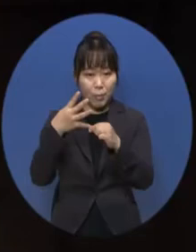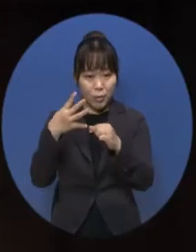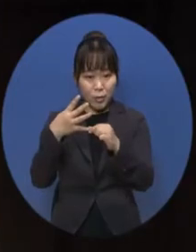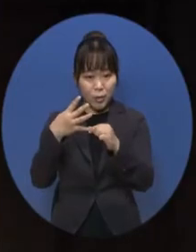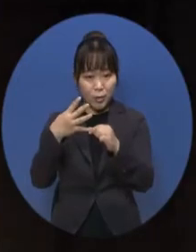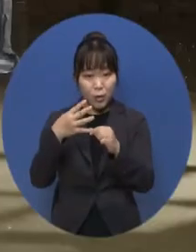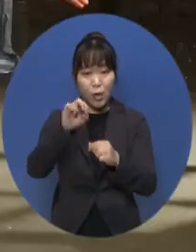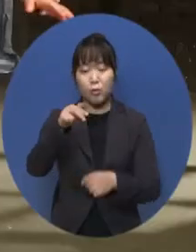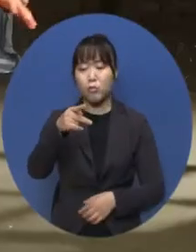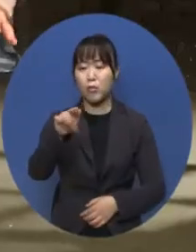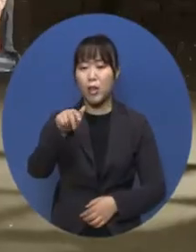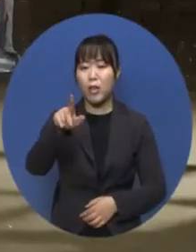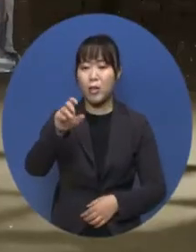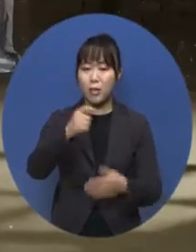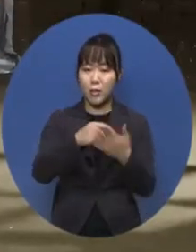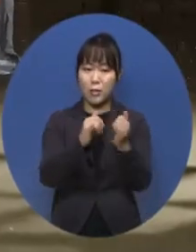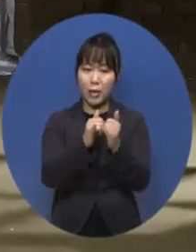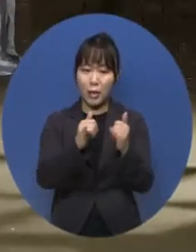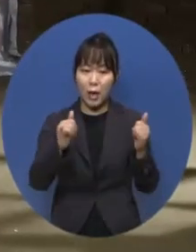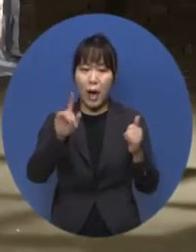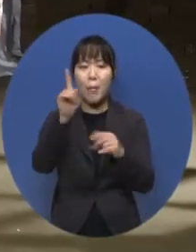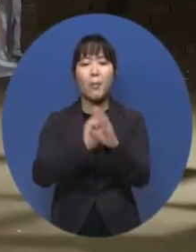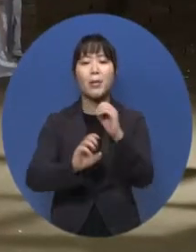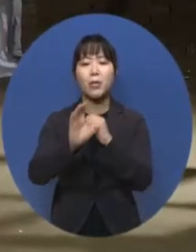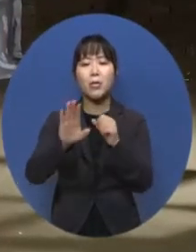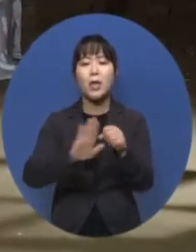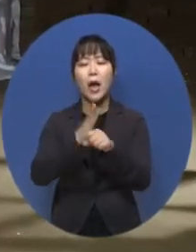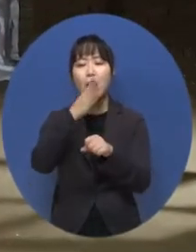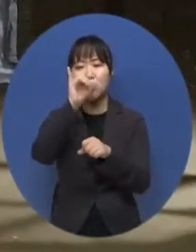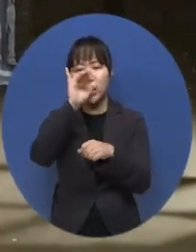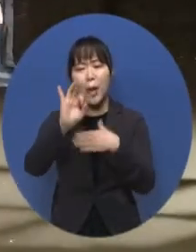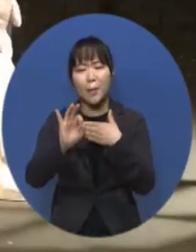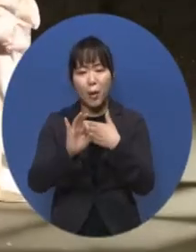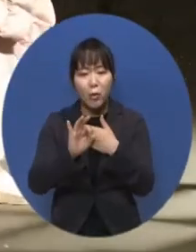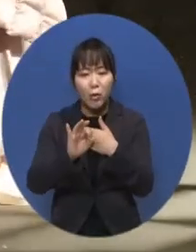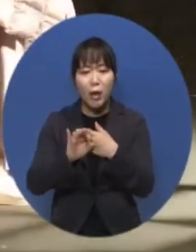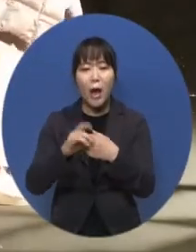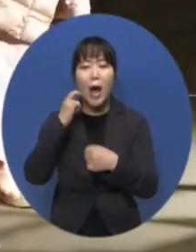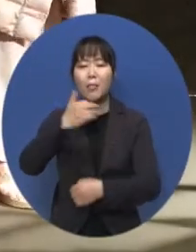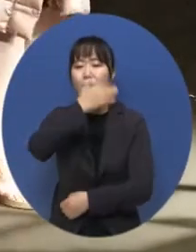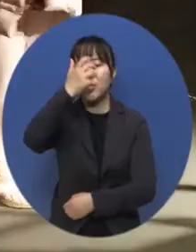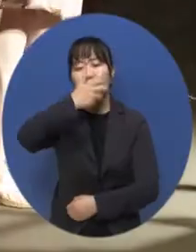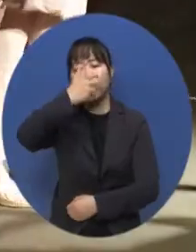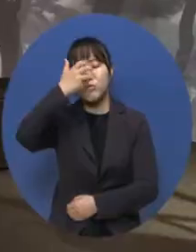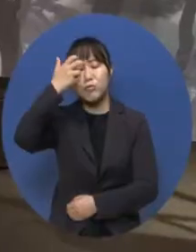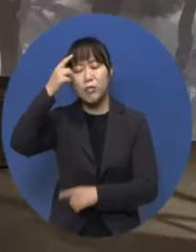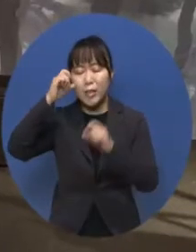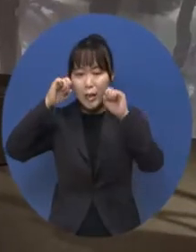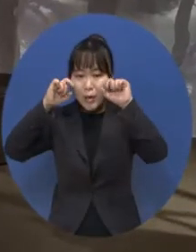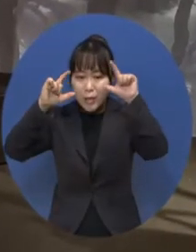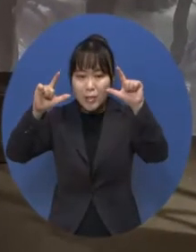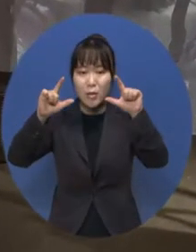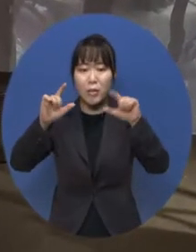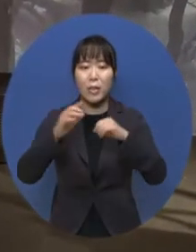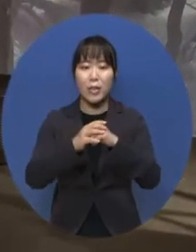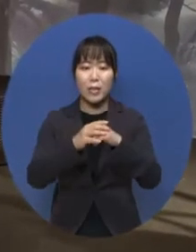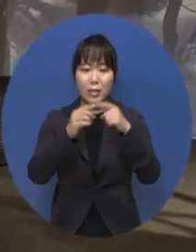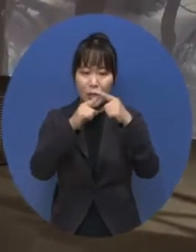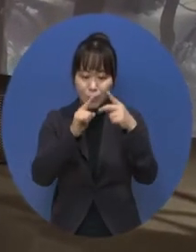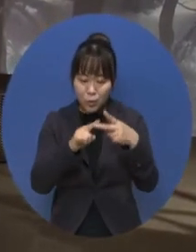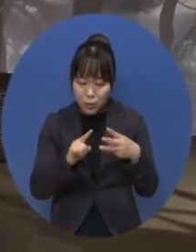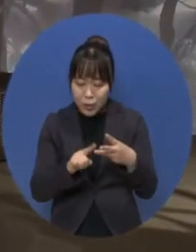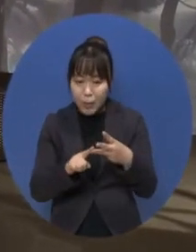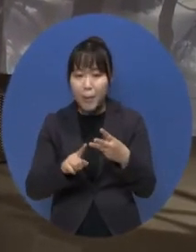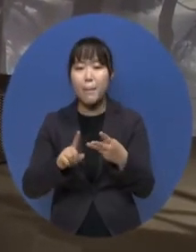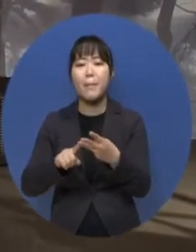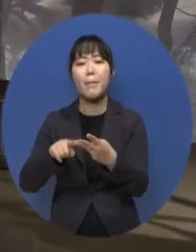작품은 윤대성 작가의 한 번만 더 사랑할 수 있다면 아름다운 꿈 깨어나서에 이은 3부작을 완결하는